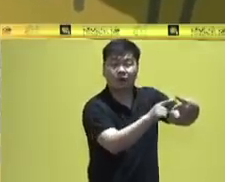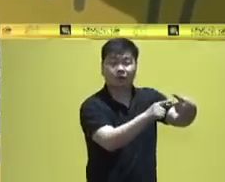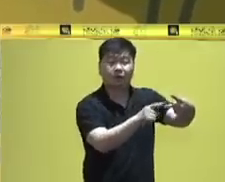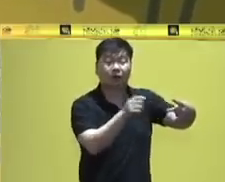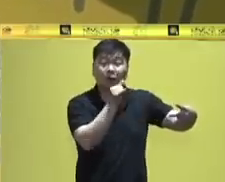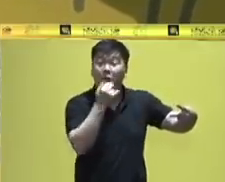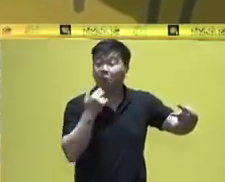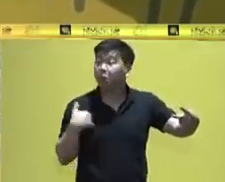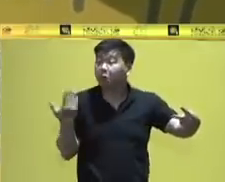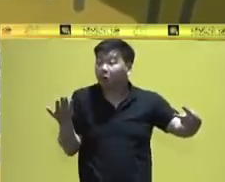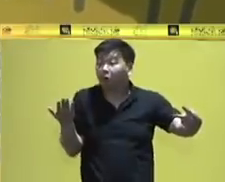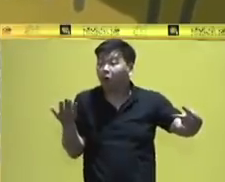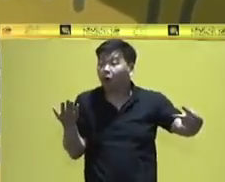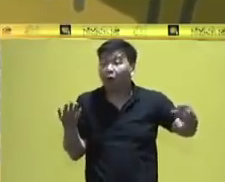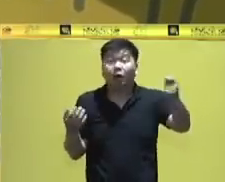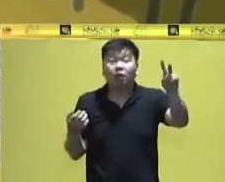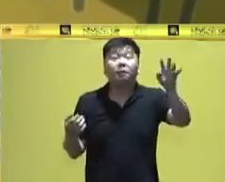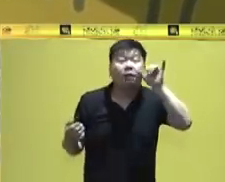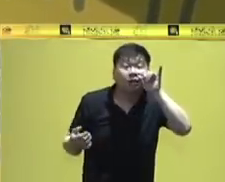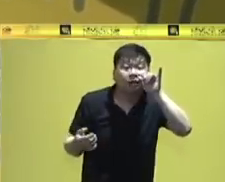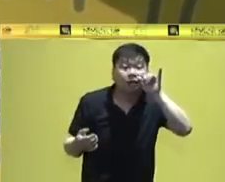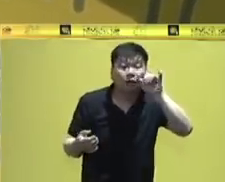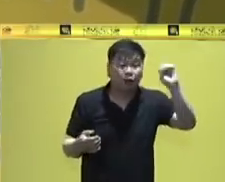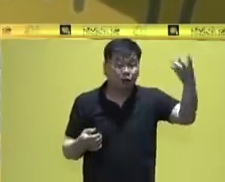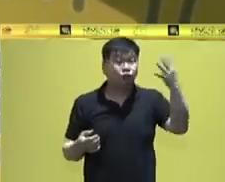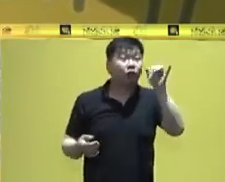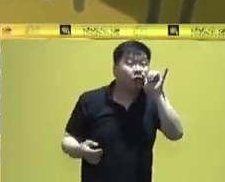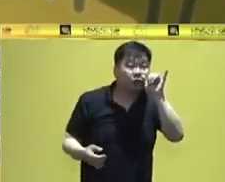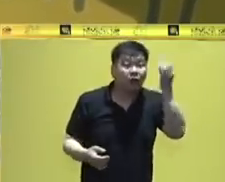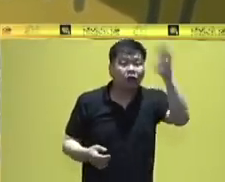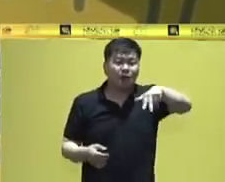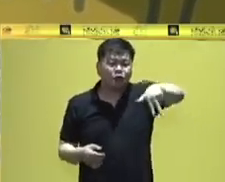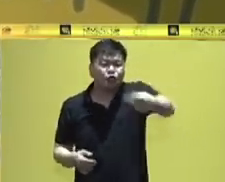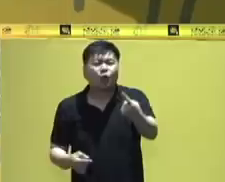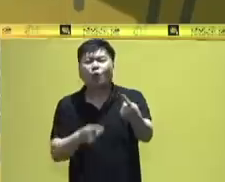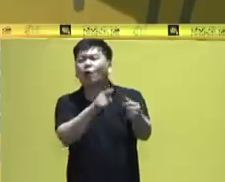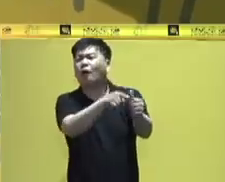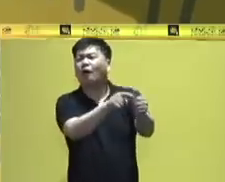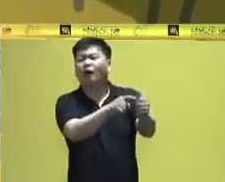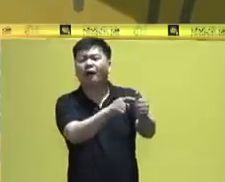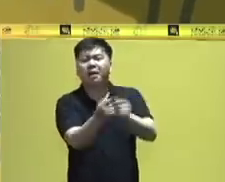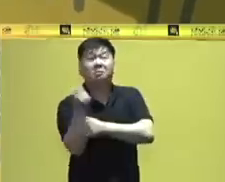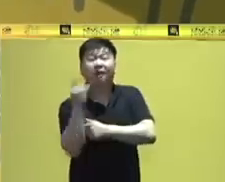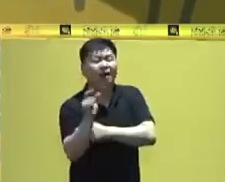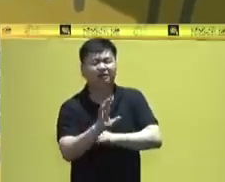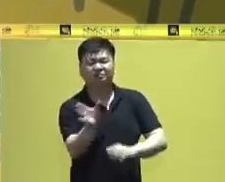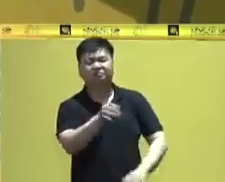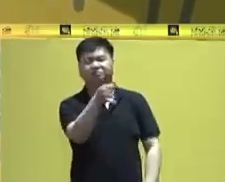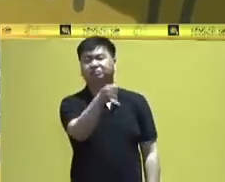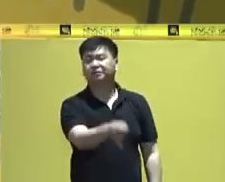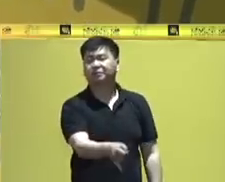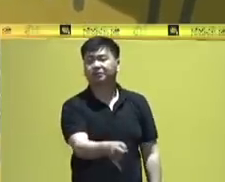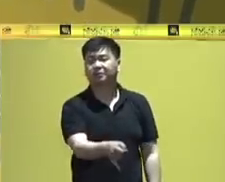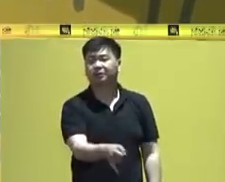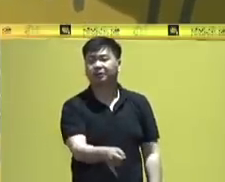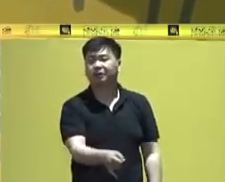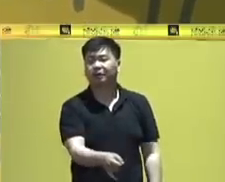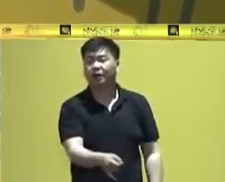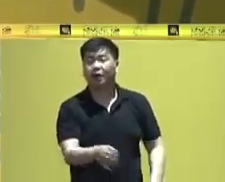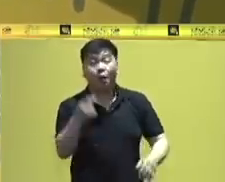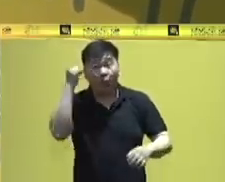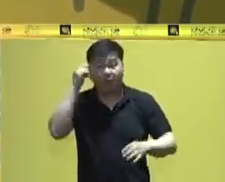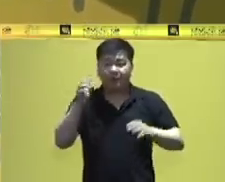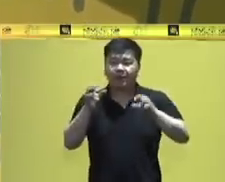방송까지 가지고 있는데도 그 조선일보의 영향력은 예전만 못해요. 이게 저는 이제 김대중